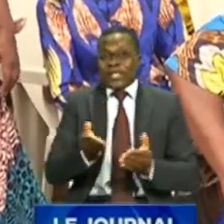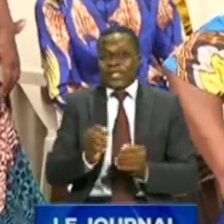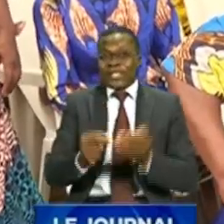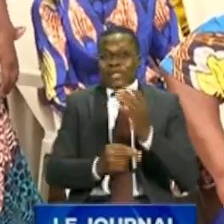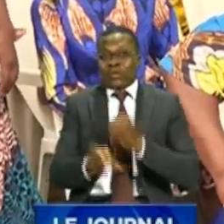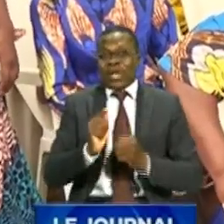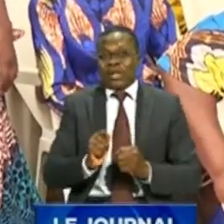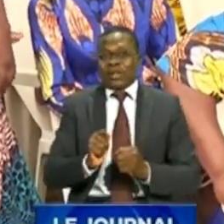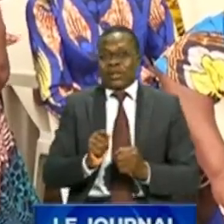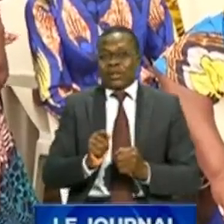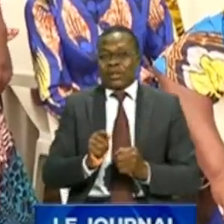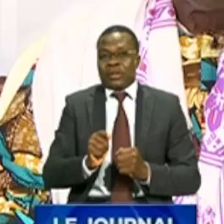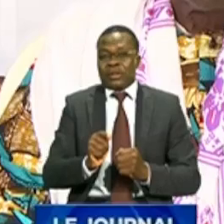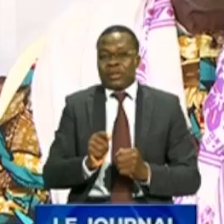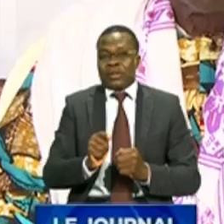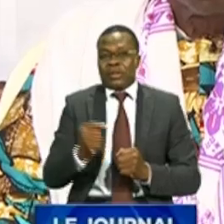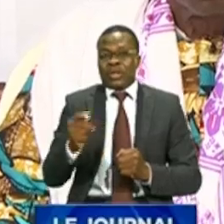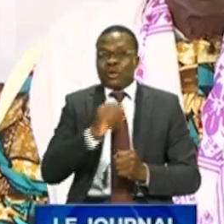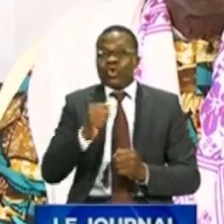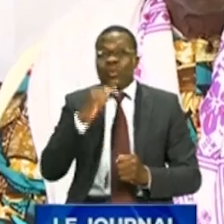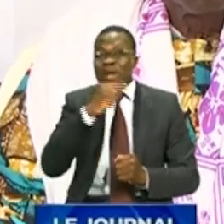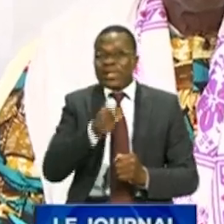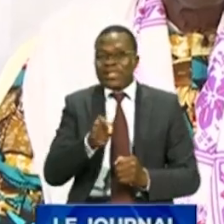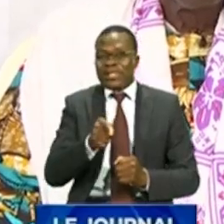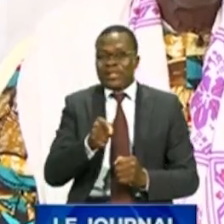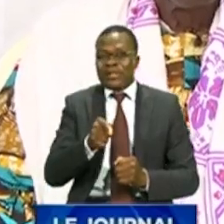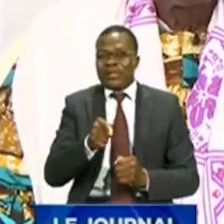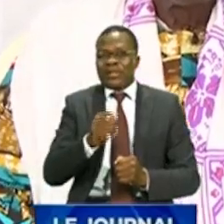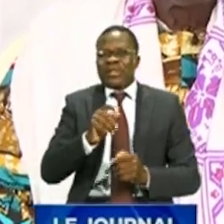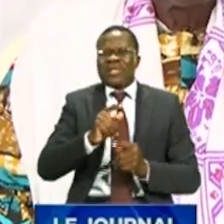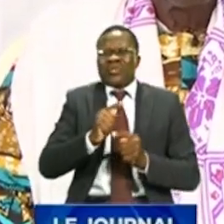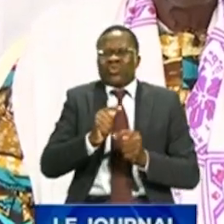là, pour ne pas mentir,